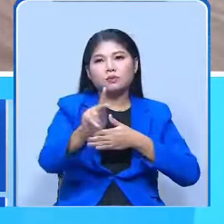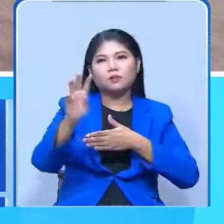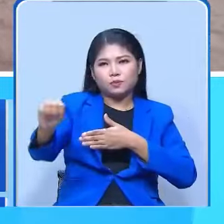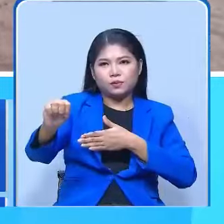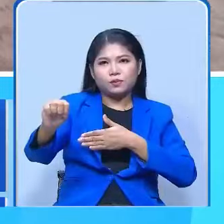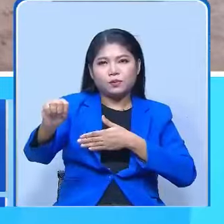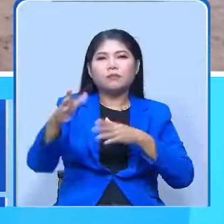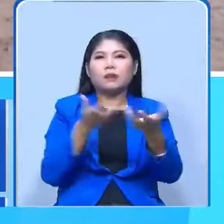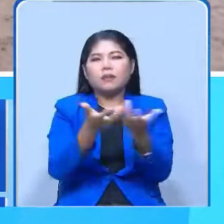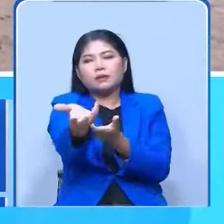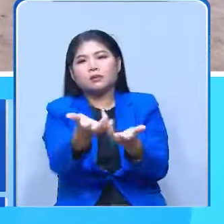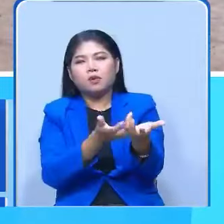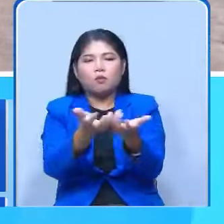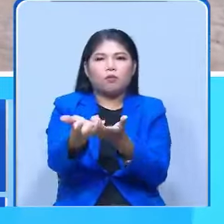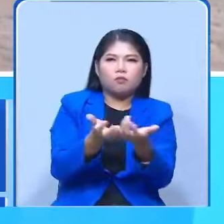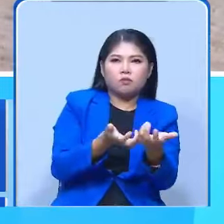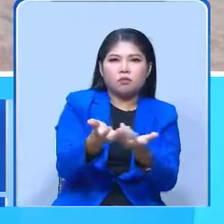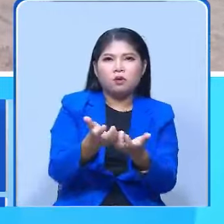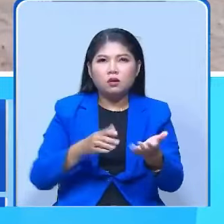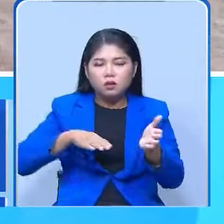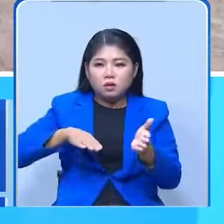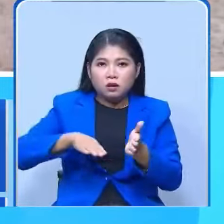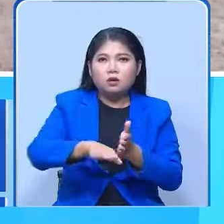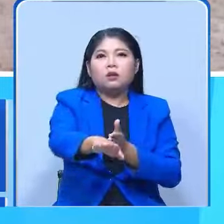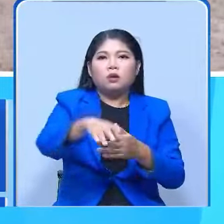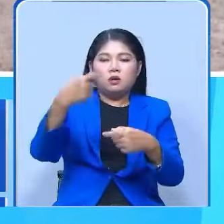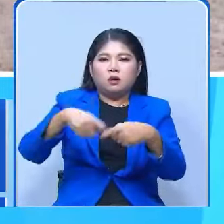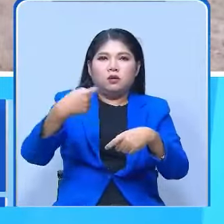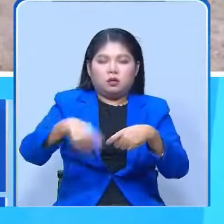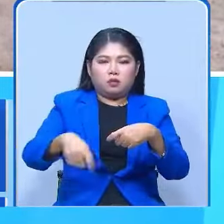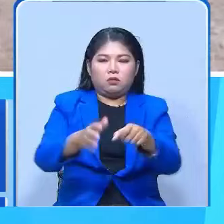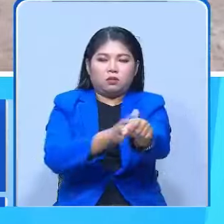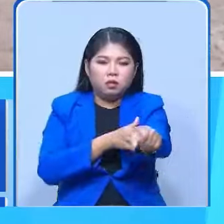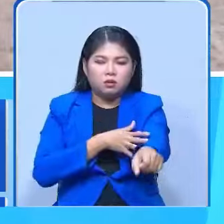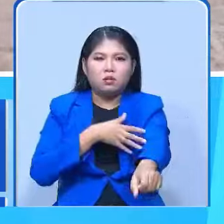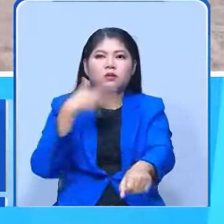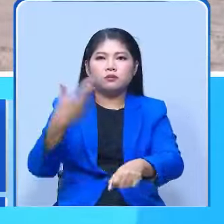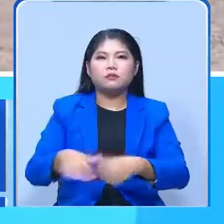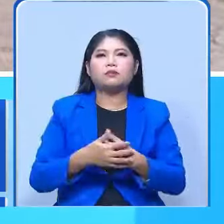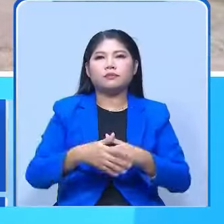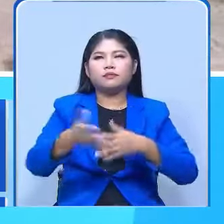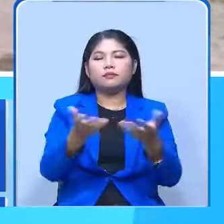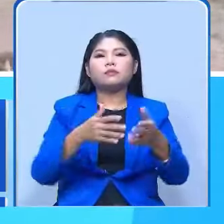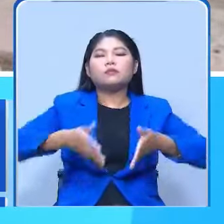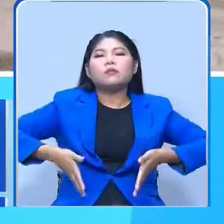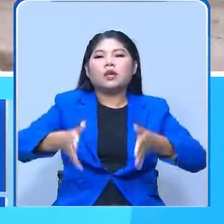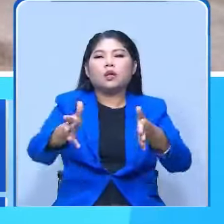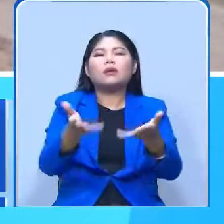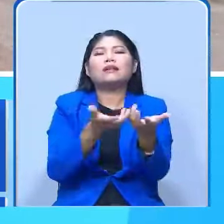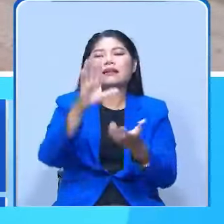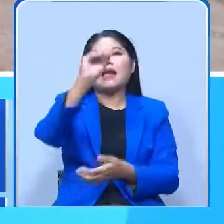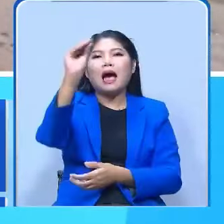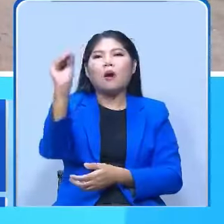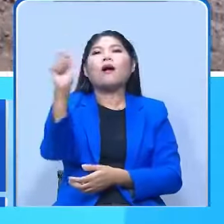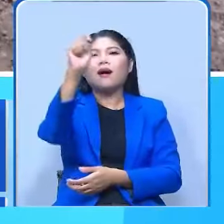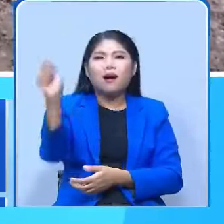แล้วมันเป็นหลุมเป็นบ่อแบบนี้ค่ะจะไปทีก็ลำบากอย่างเงี้ยมานานหลายปีแล้วนะคะชาวบ้านเรียกถนนดาวอังคารถนน